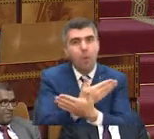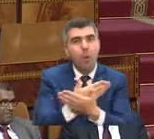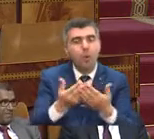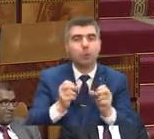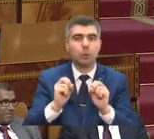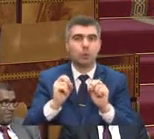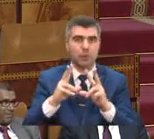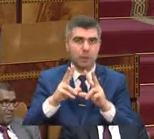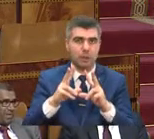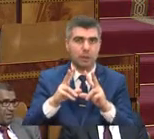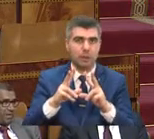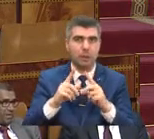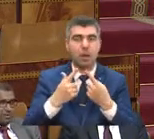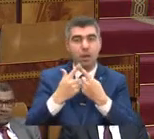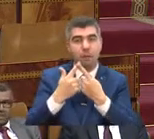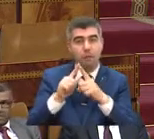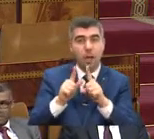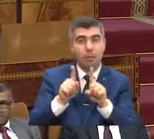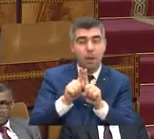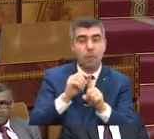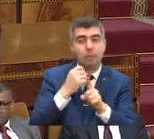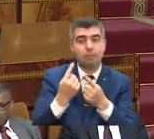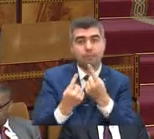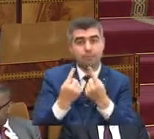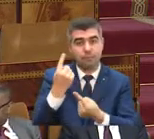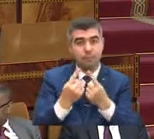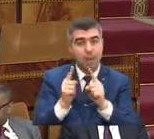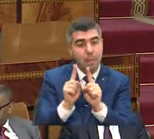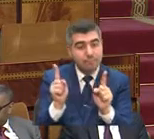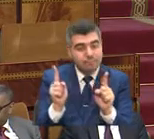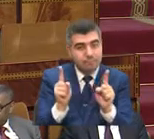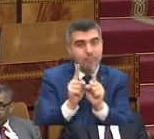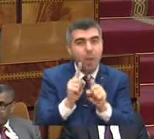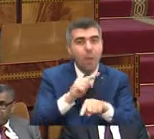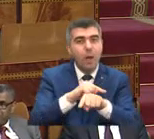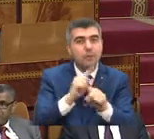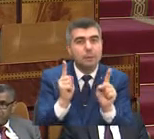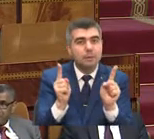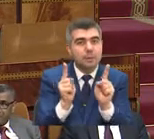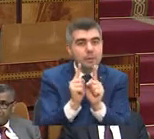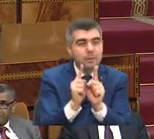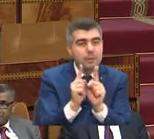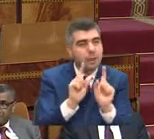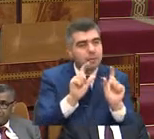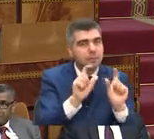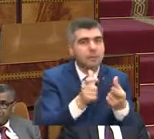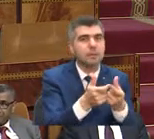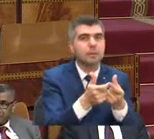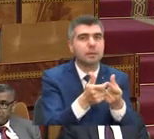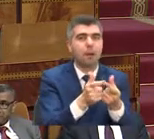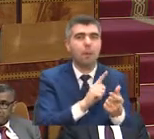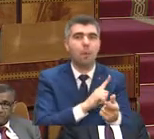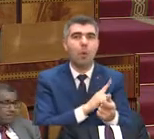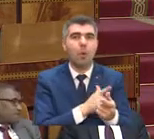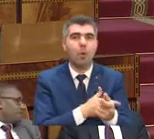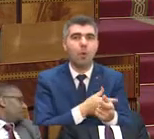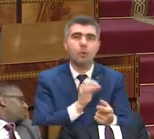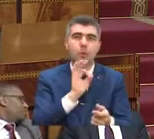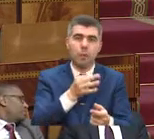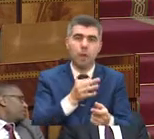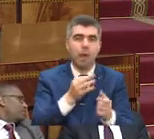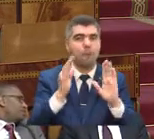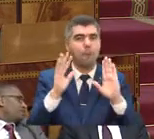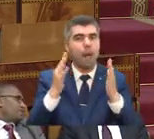على أنه هذه الجريمة في الظرف الوجيز اللي قبطوا هذه المجرمين